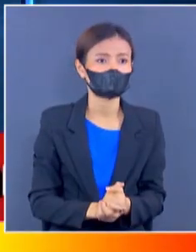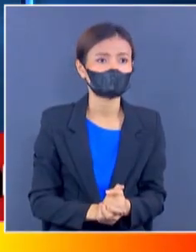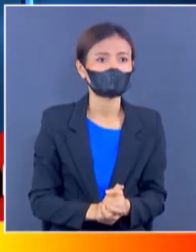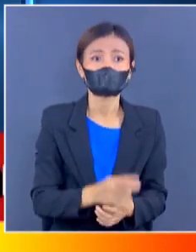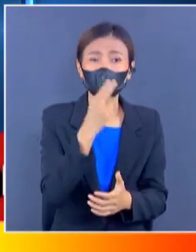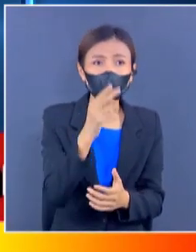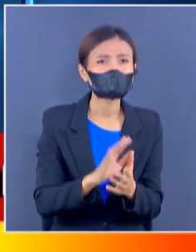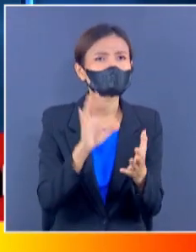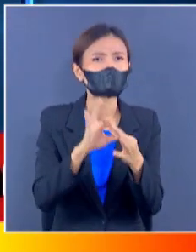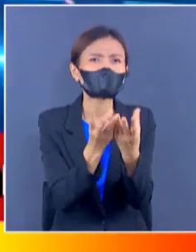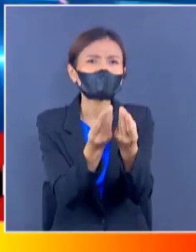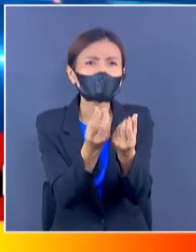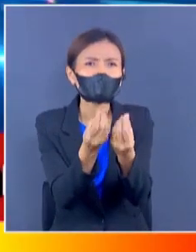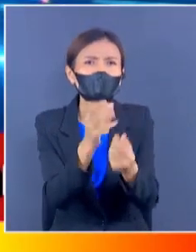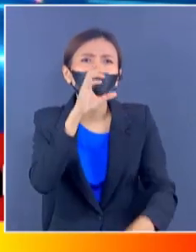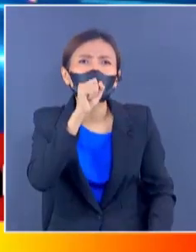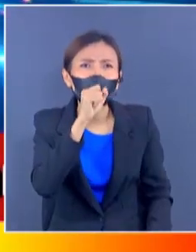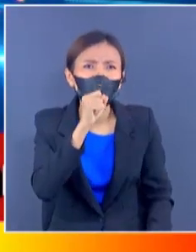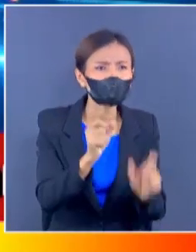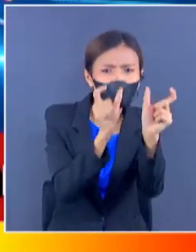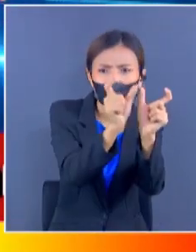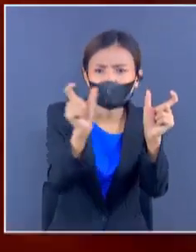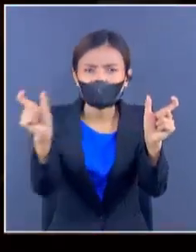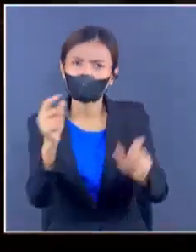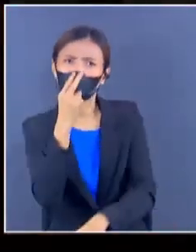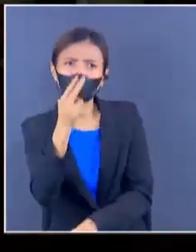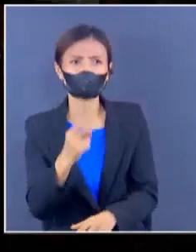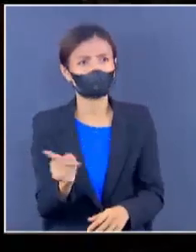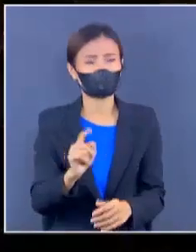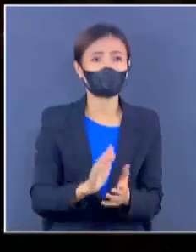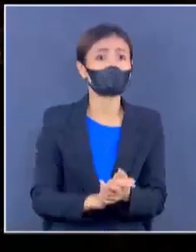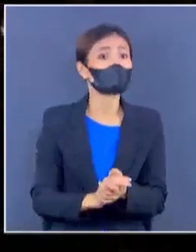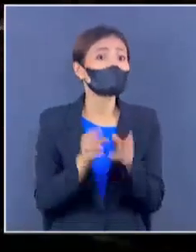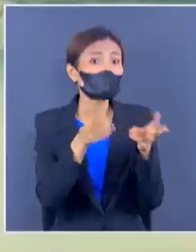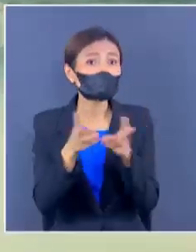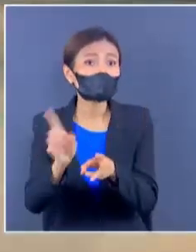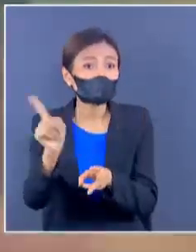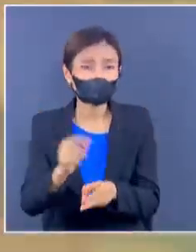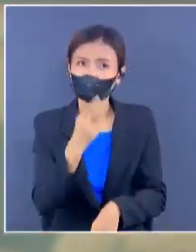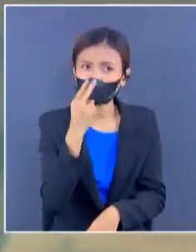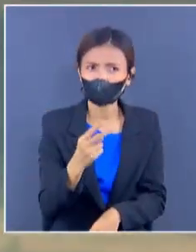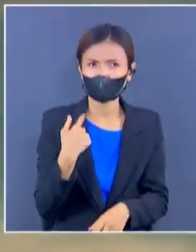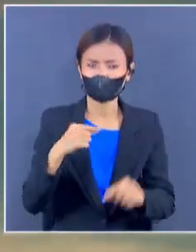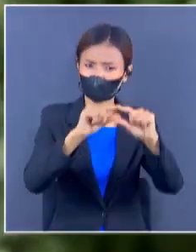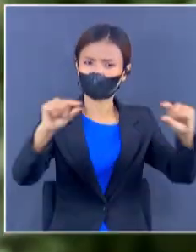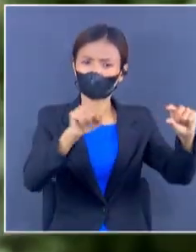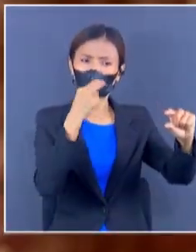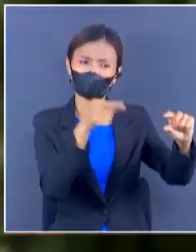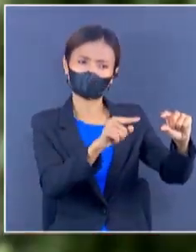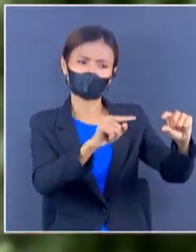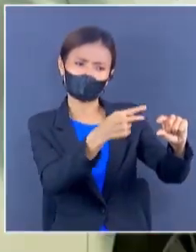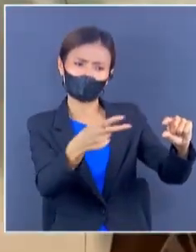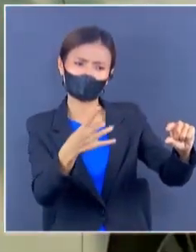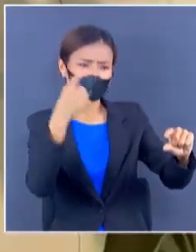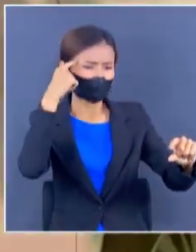อดรหัสละ5ล้านง่ายๆแบบไม่ต้องลุ้นกันเลยทีเดียวเพียงผู้เข้าร่วมสนุกจะต้องแก้โจทย์เพื่อถอดรหัสลับทั้งหมด5ตัว